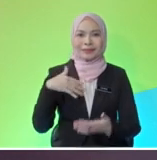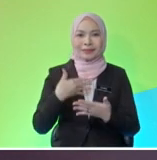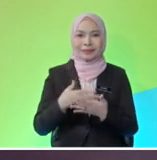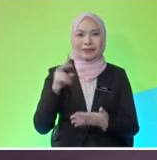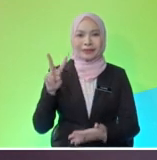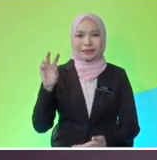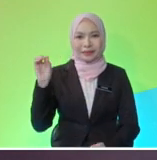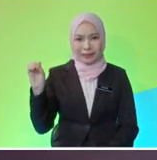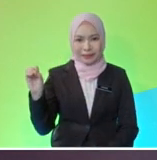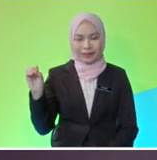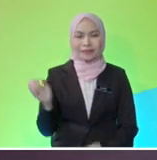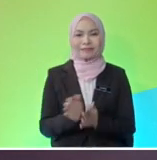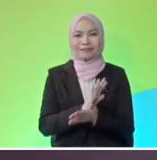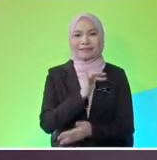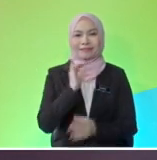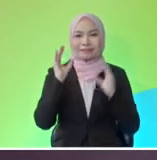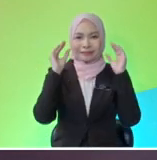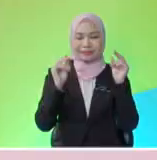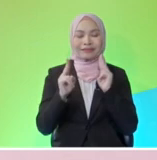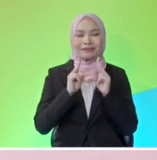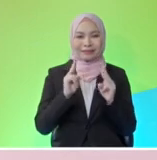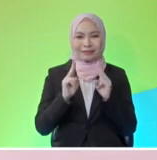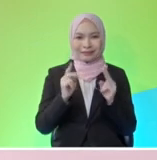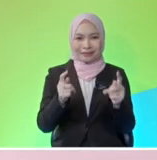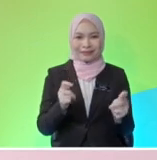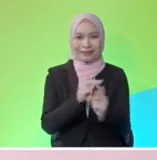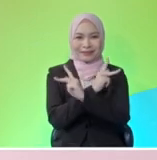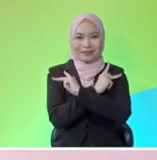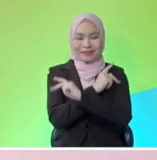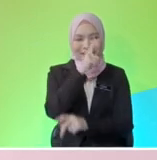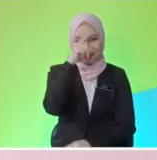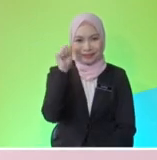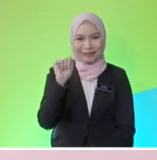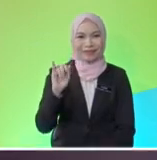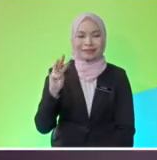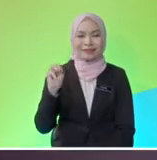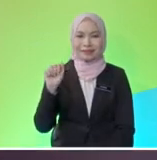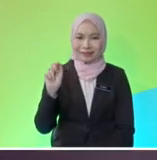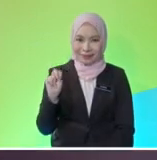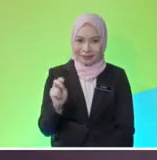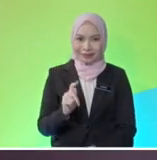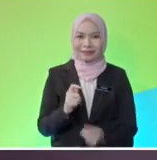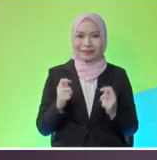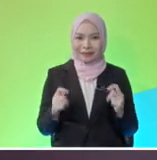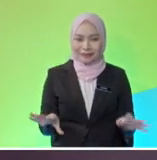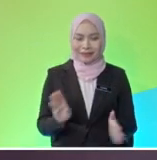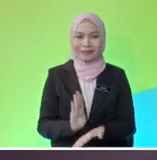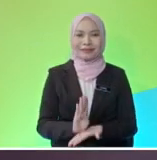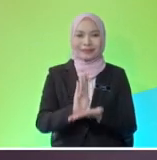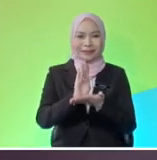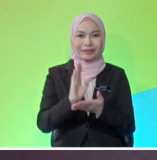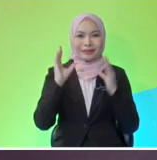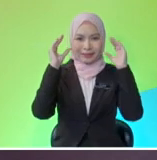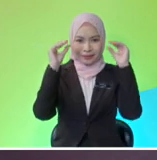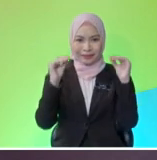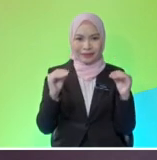1 sehingga 20. Cikgu ucapkan terima kasih kerana Aiman telah membantu cikgu separuh. Baik, cikgu. Jadi cukup 20 aiskrim kita dan paling